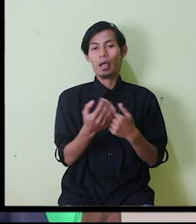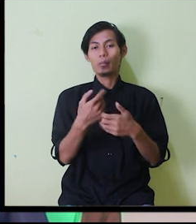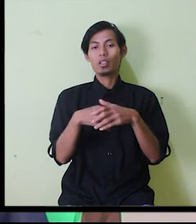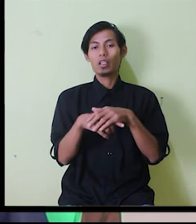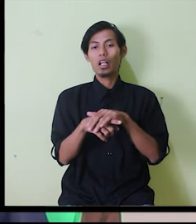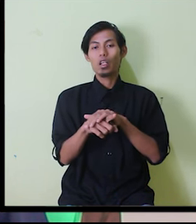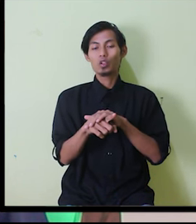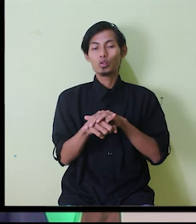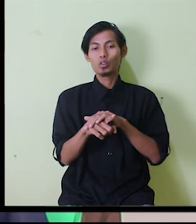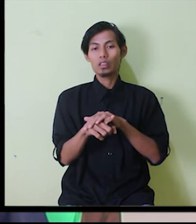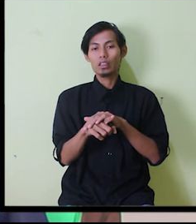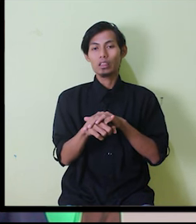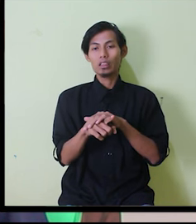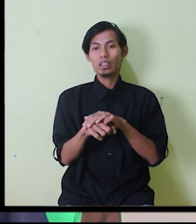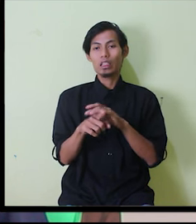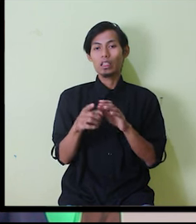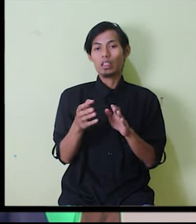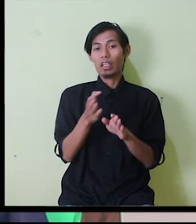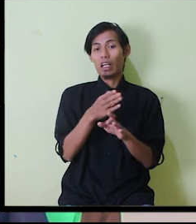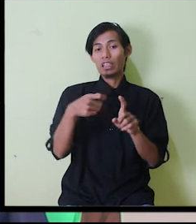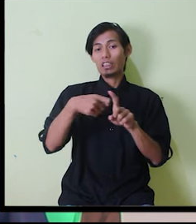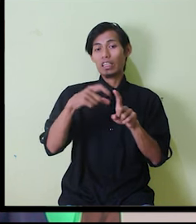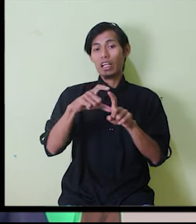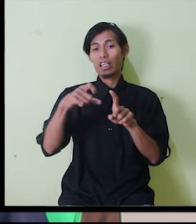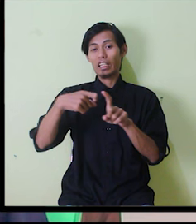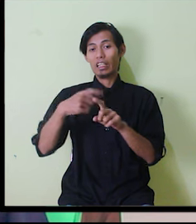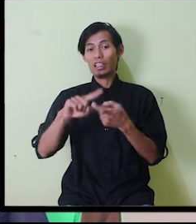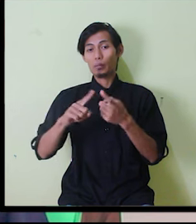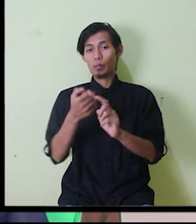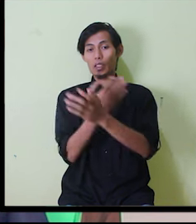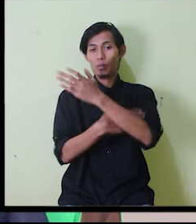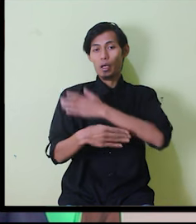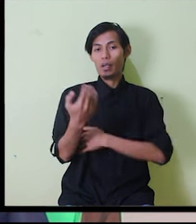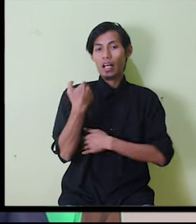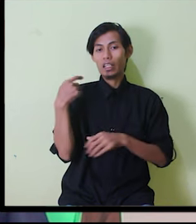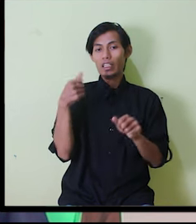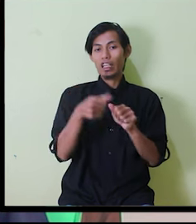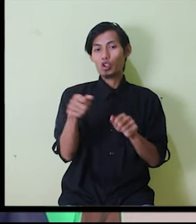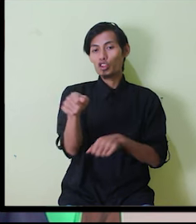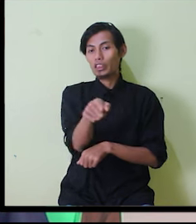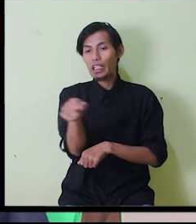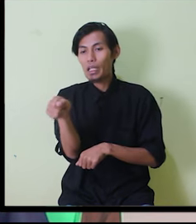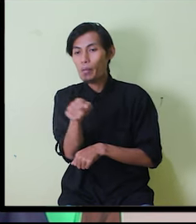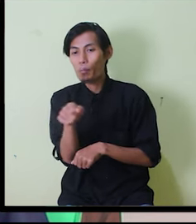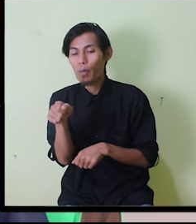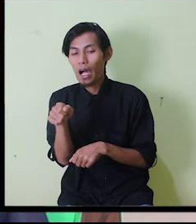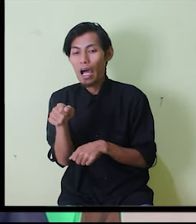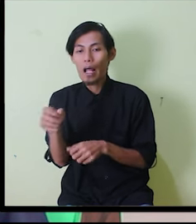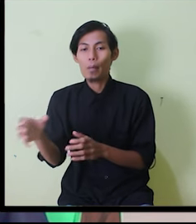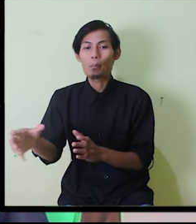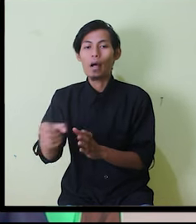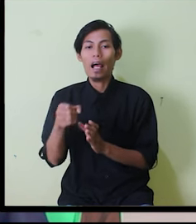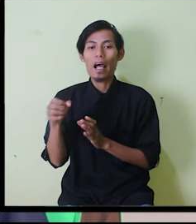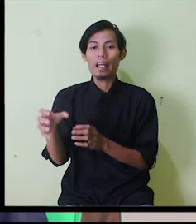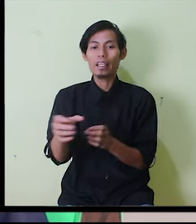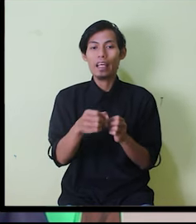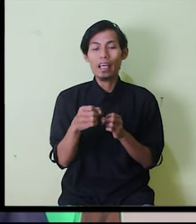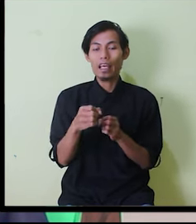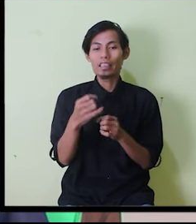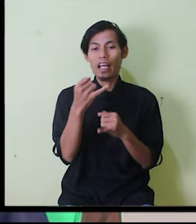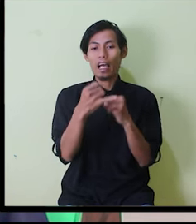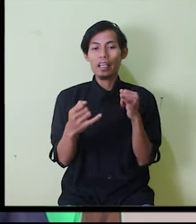divabel sudah terlibat untuk Taman aku hatinya PKK t ada teman-teman di faabel yang ikut nyiram manen sampai